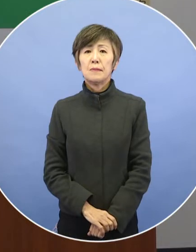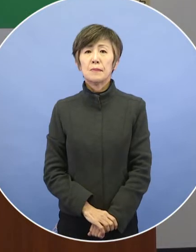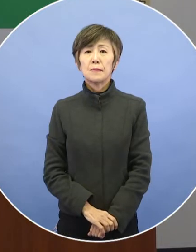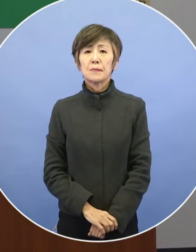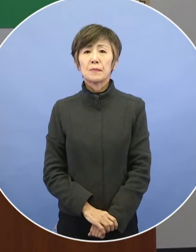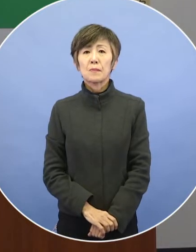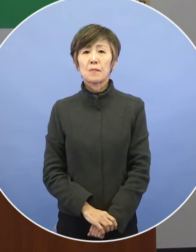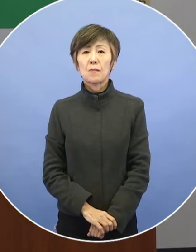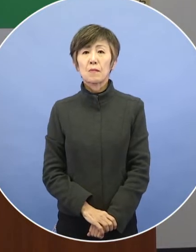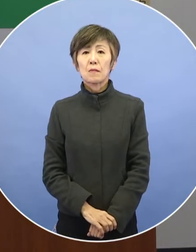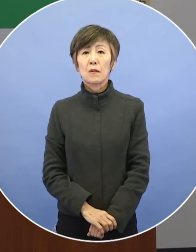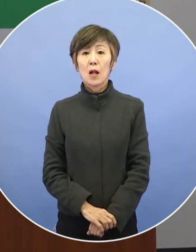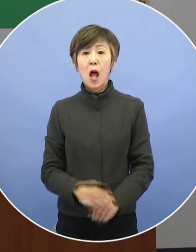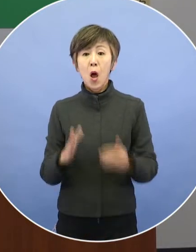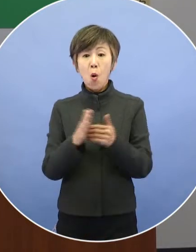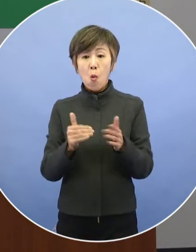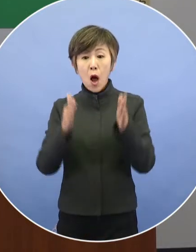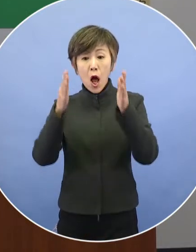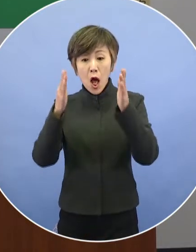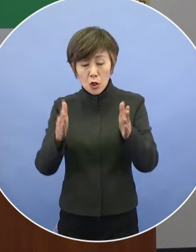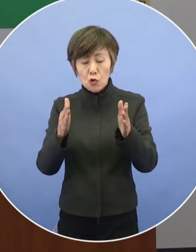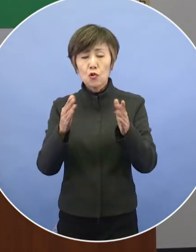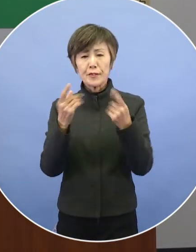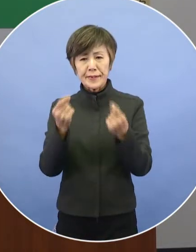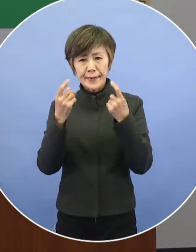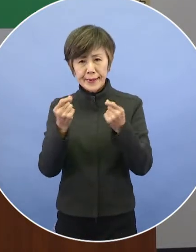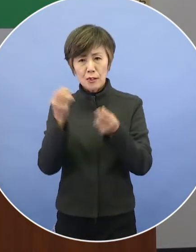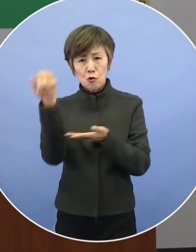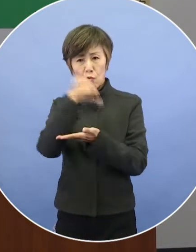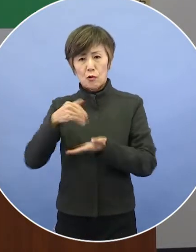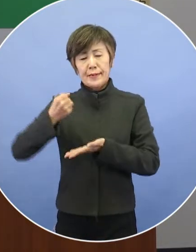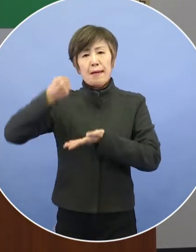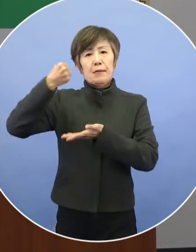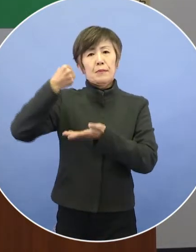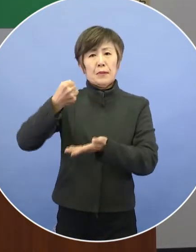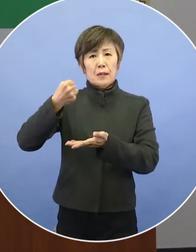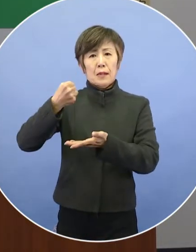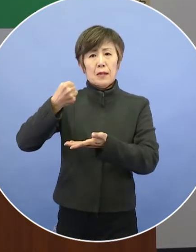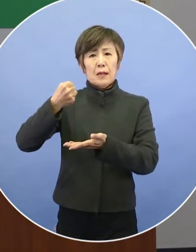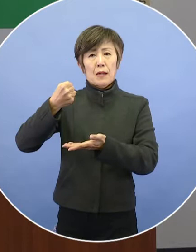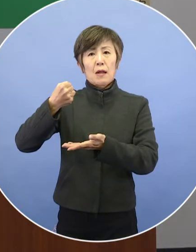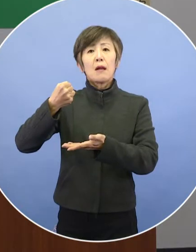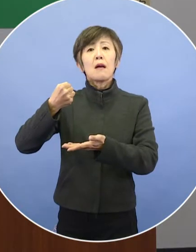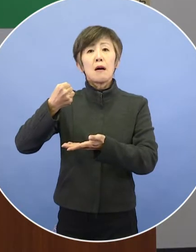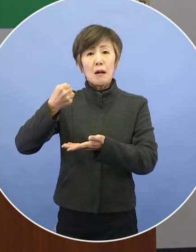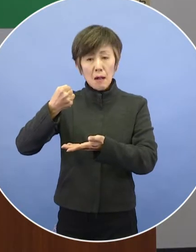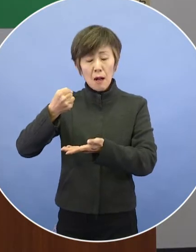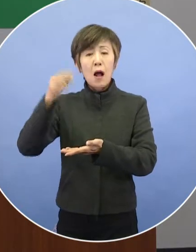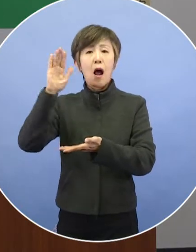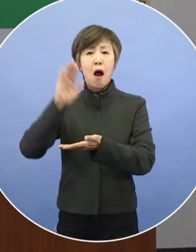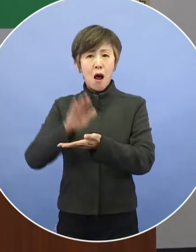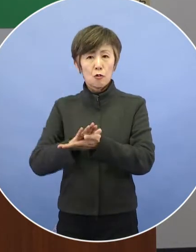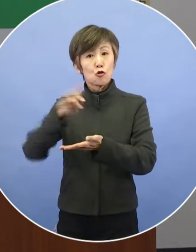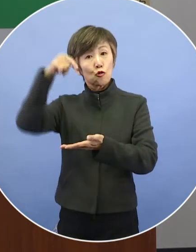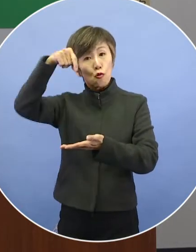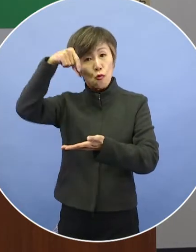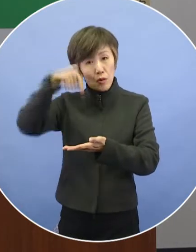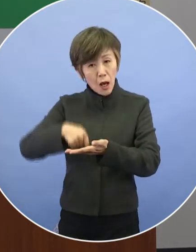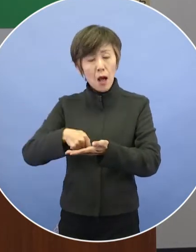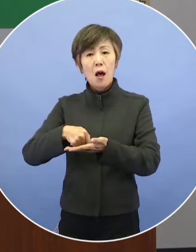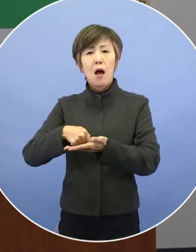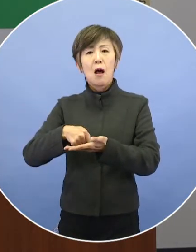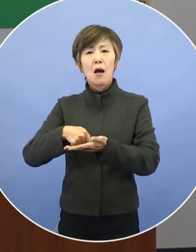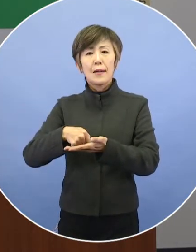は枠としてはですね十分な予算も確保されておりましたので学としては帰結の予算の対応の中で